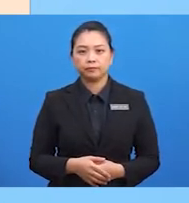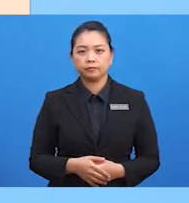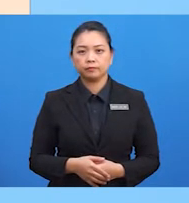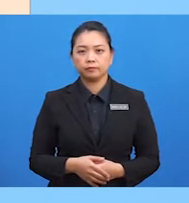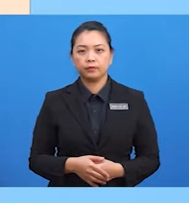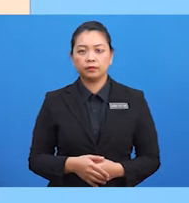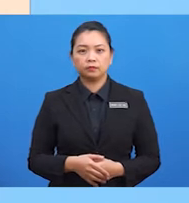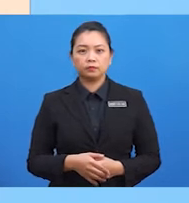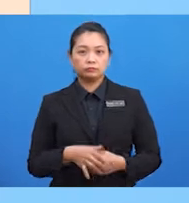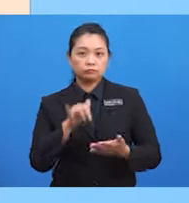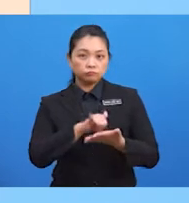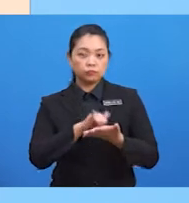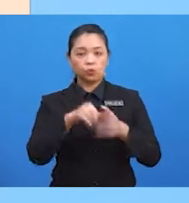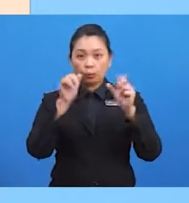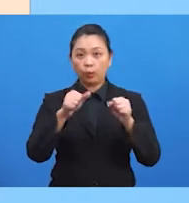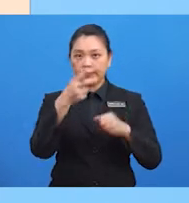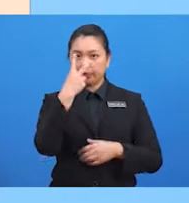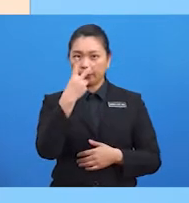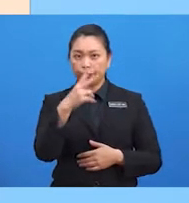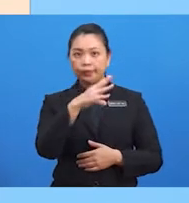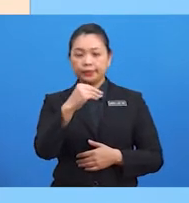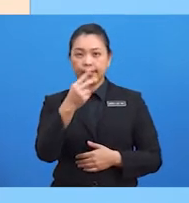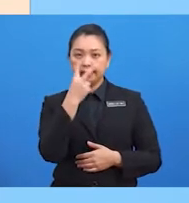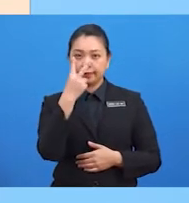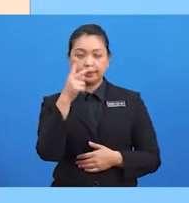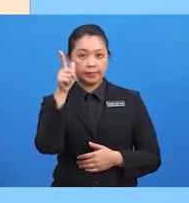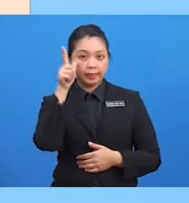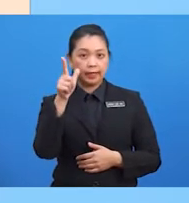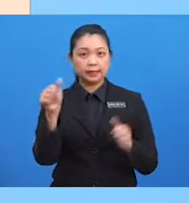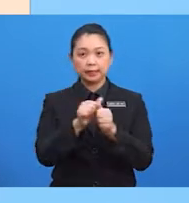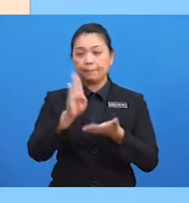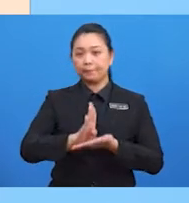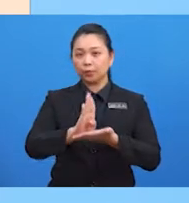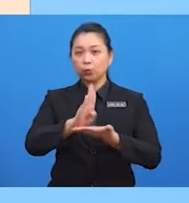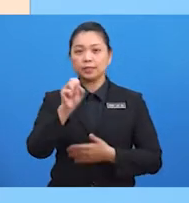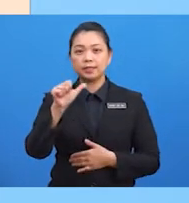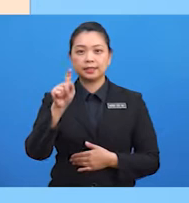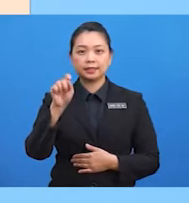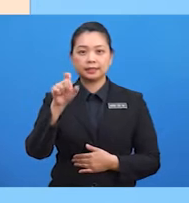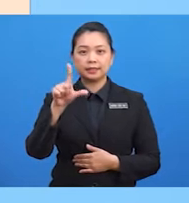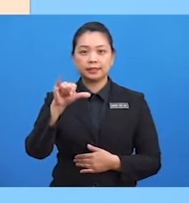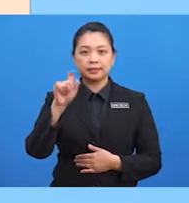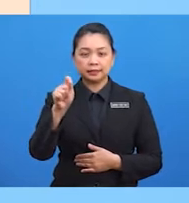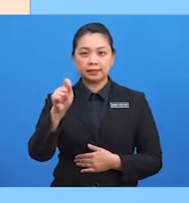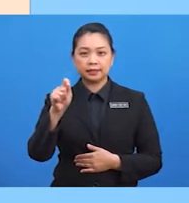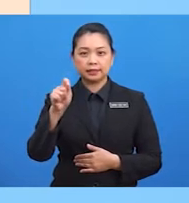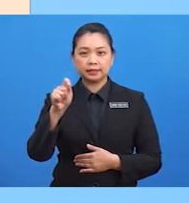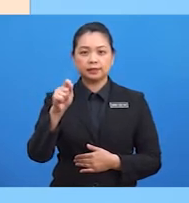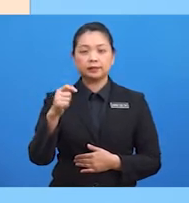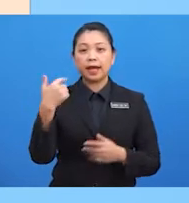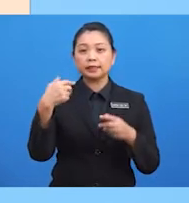Siaran langsung tersebut dapat ditayangkan dan ditonton dengan bantuan satelit.